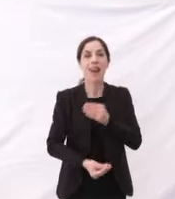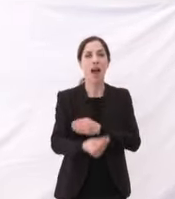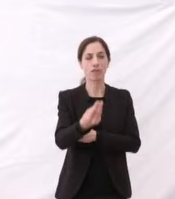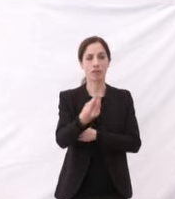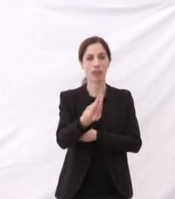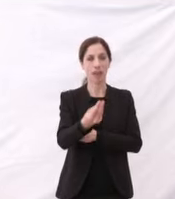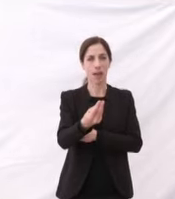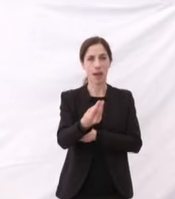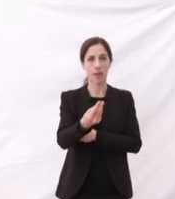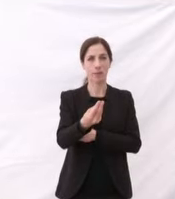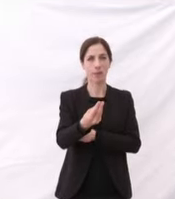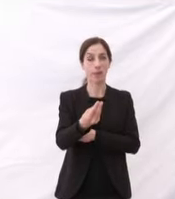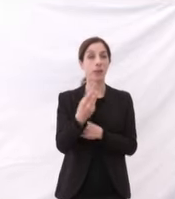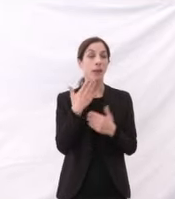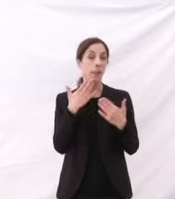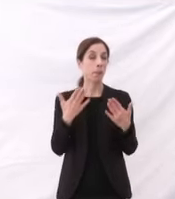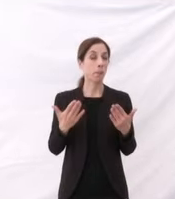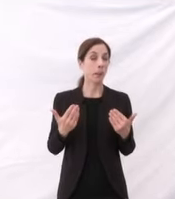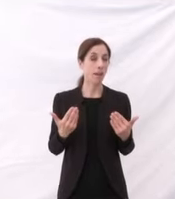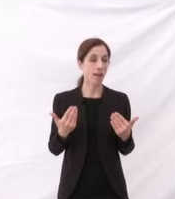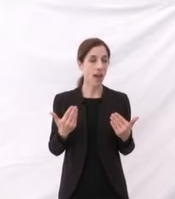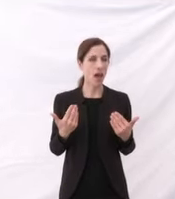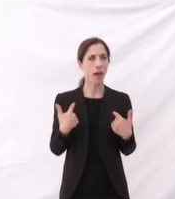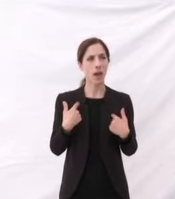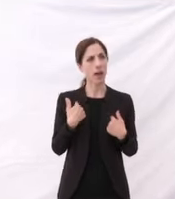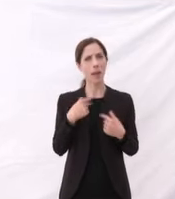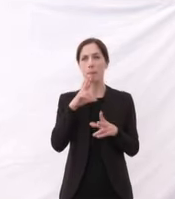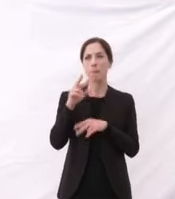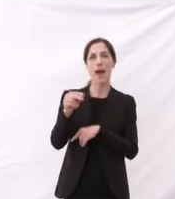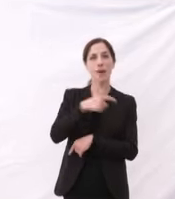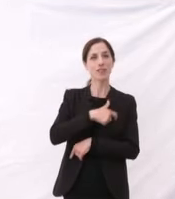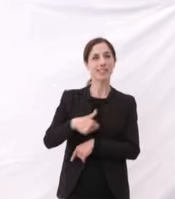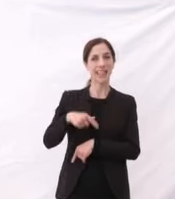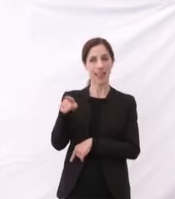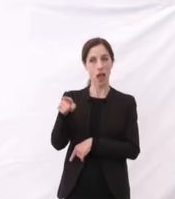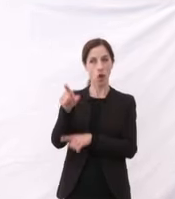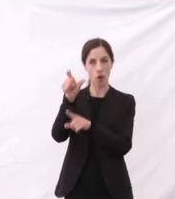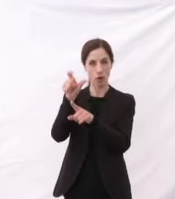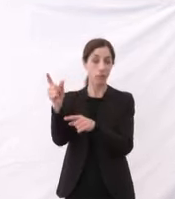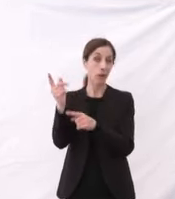primavera, e mi rivolgo al sindaco che rappresenti tutta la città,